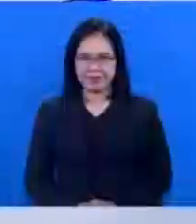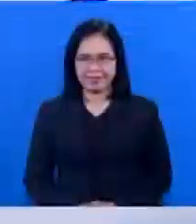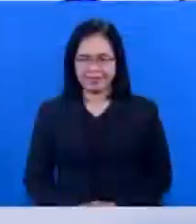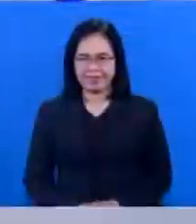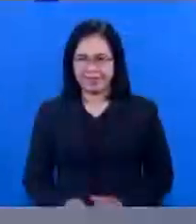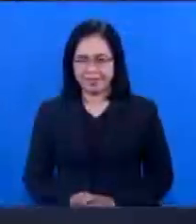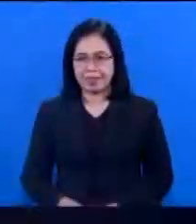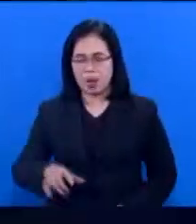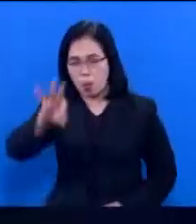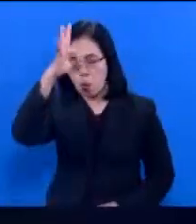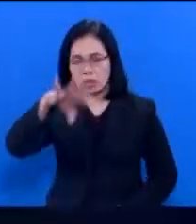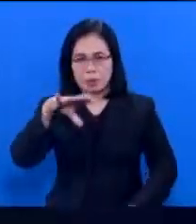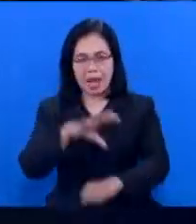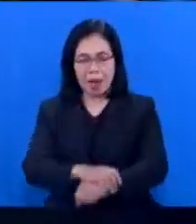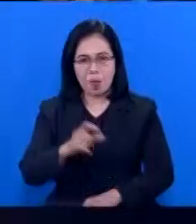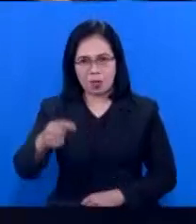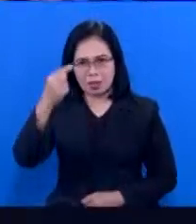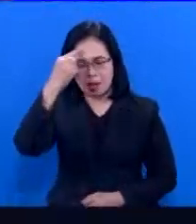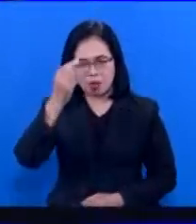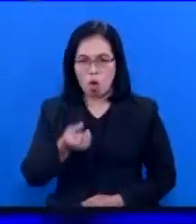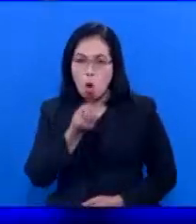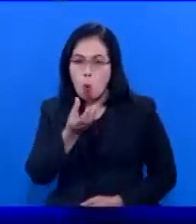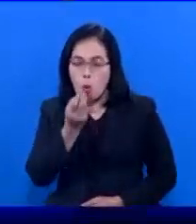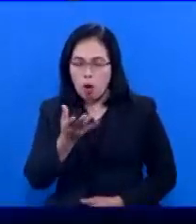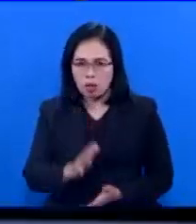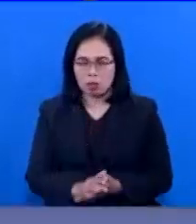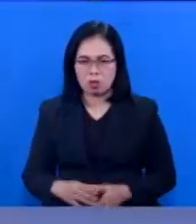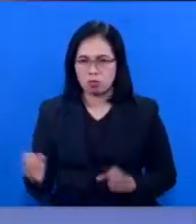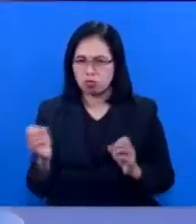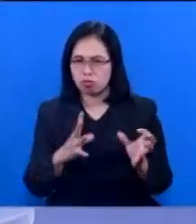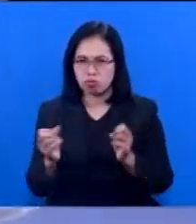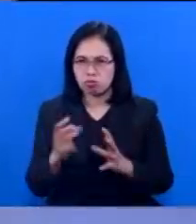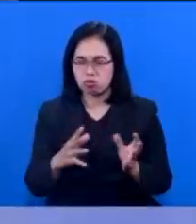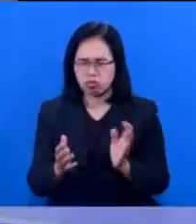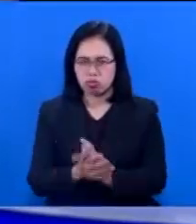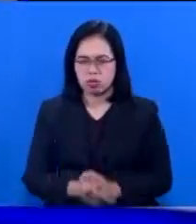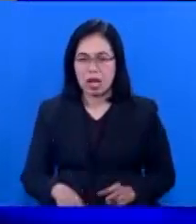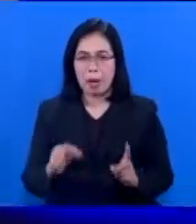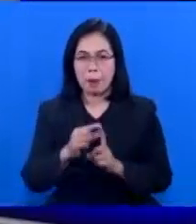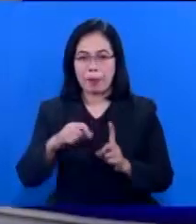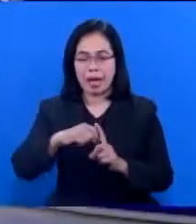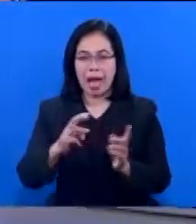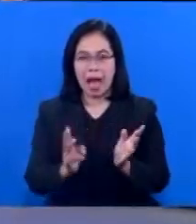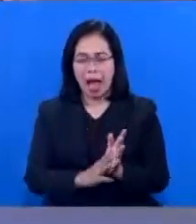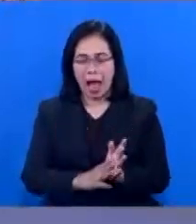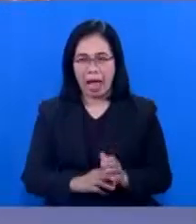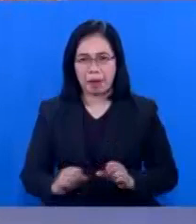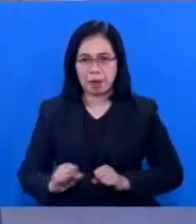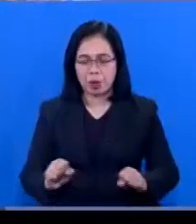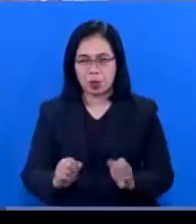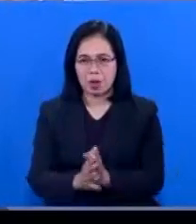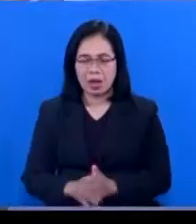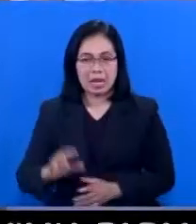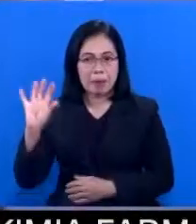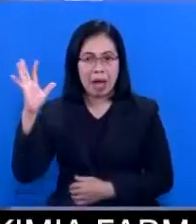Polisi menangkap seorang tersangka yang diduga menjadi provokator saat kericuhan operasi justisi PPKM darurat di Bulak Banteng, Surabaya, Jawa